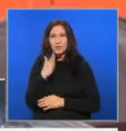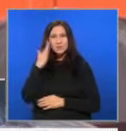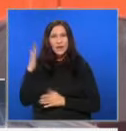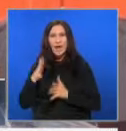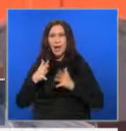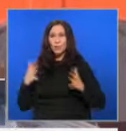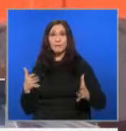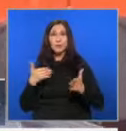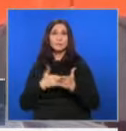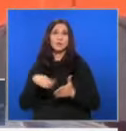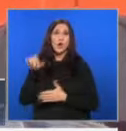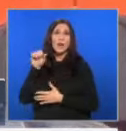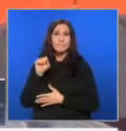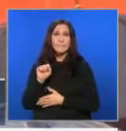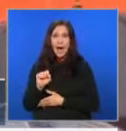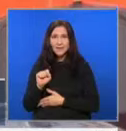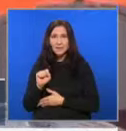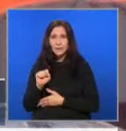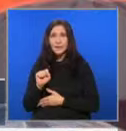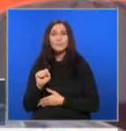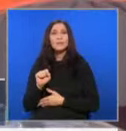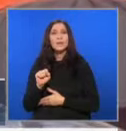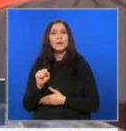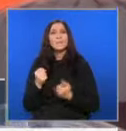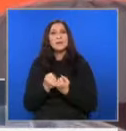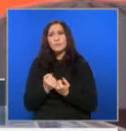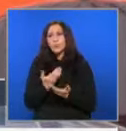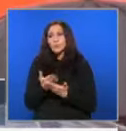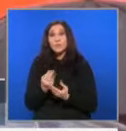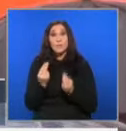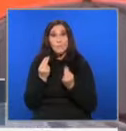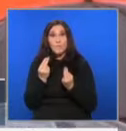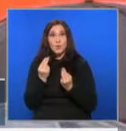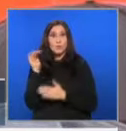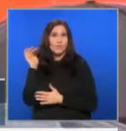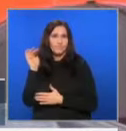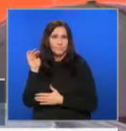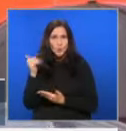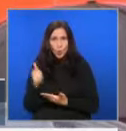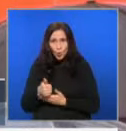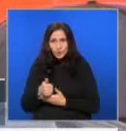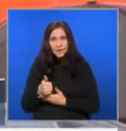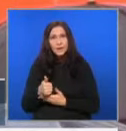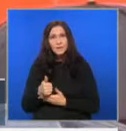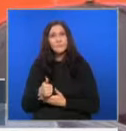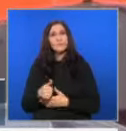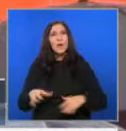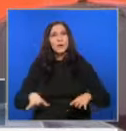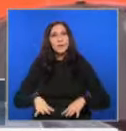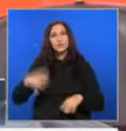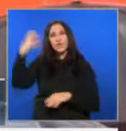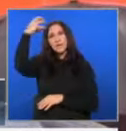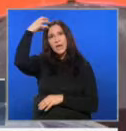на най-големата опозиционна партия наместо предлози за по-добро утре на граѓаните и